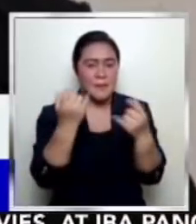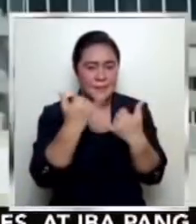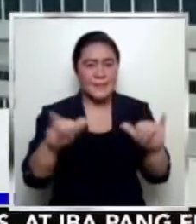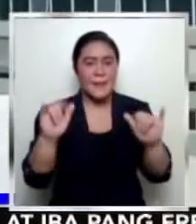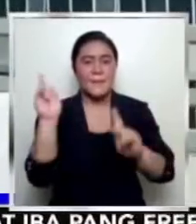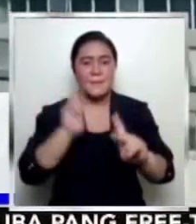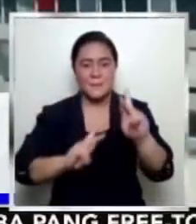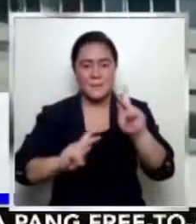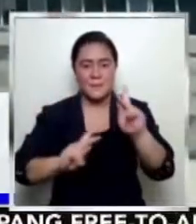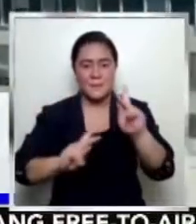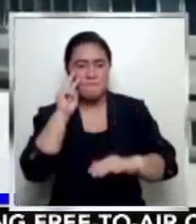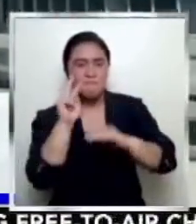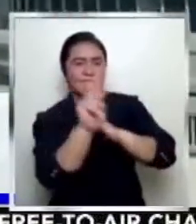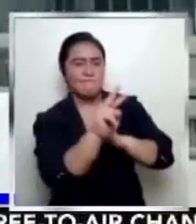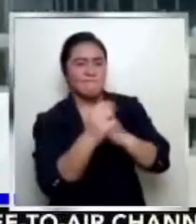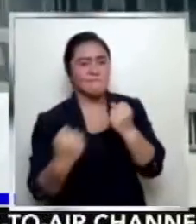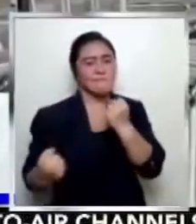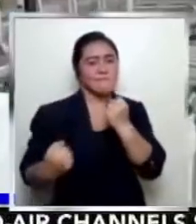sa'yo.